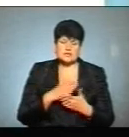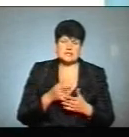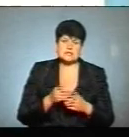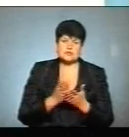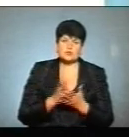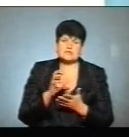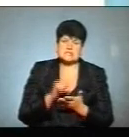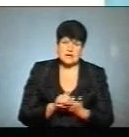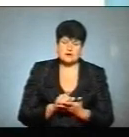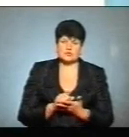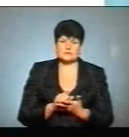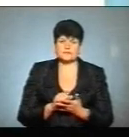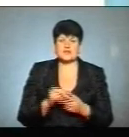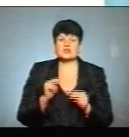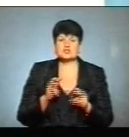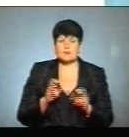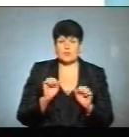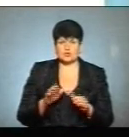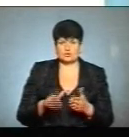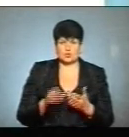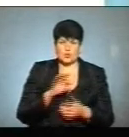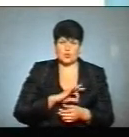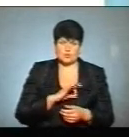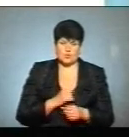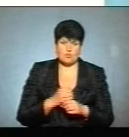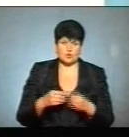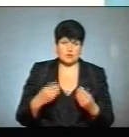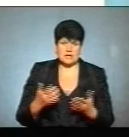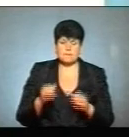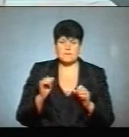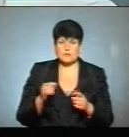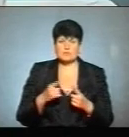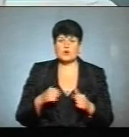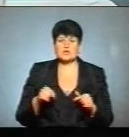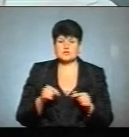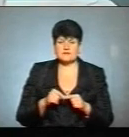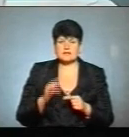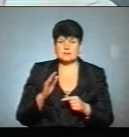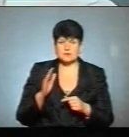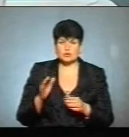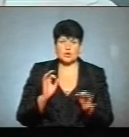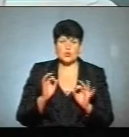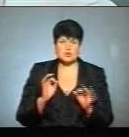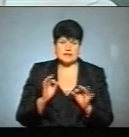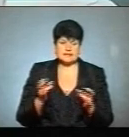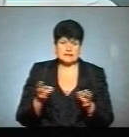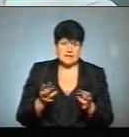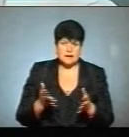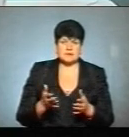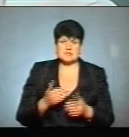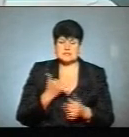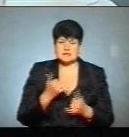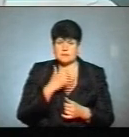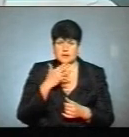зайнятості. Чим можемо бути корисні цьому роботодавцю? Ми можемо організувати відповідні консультації, які треба. Зараз дуже багато